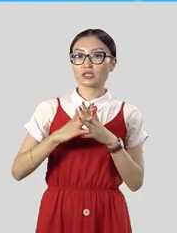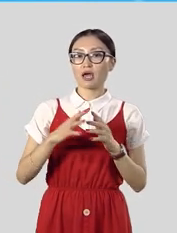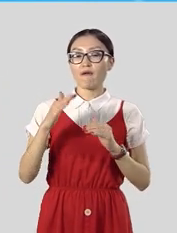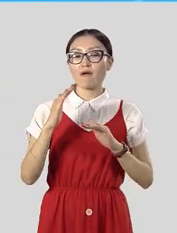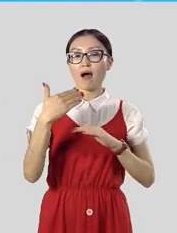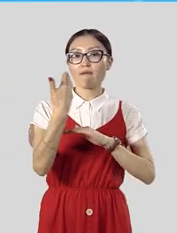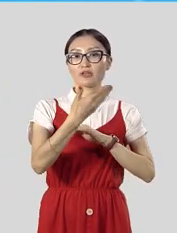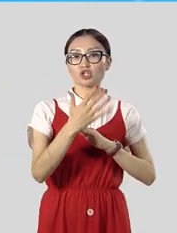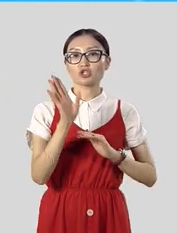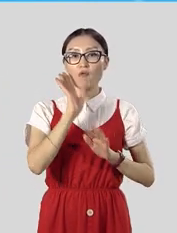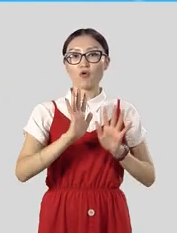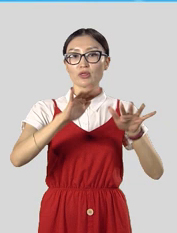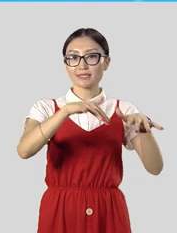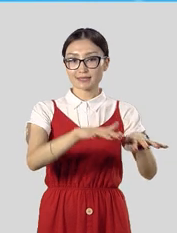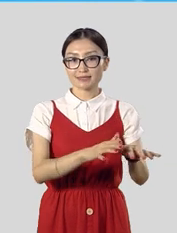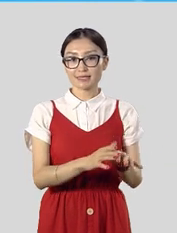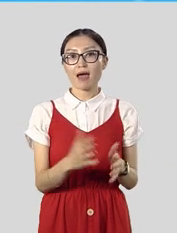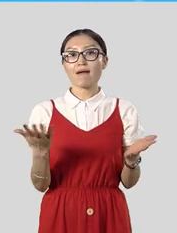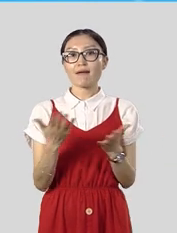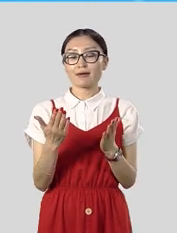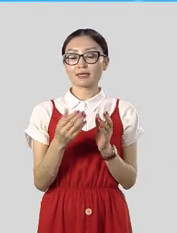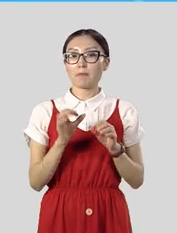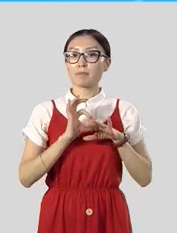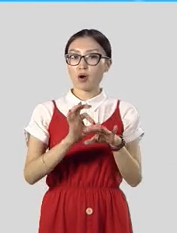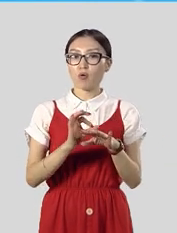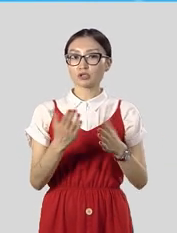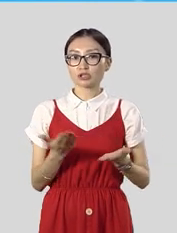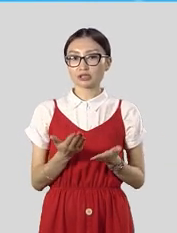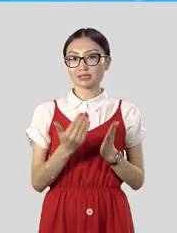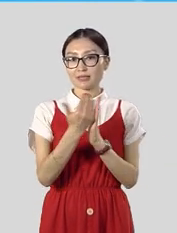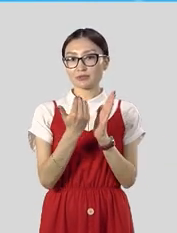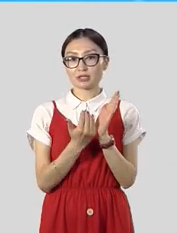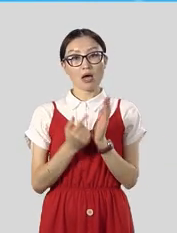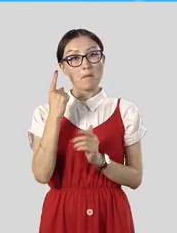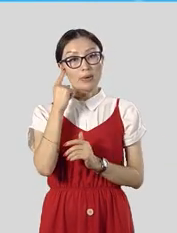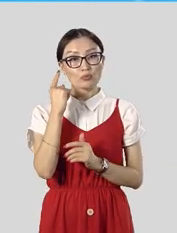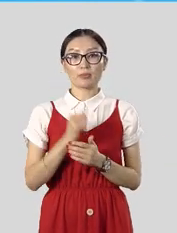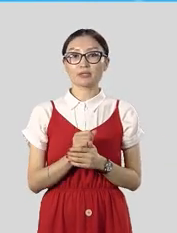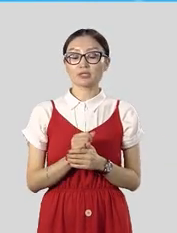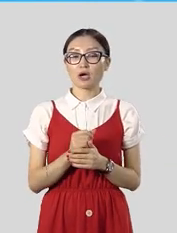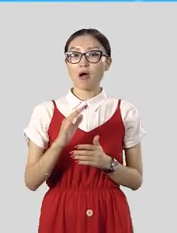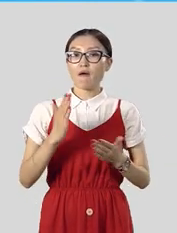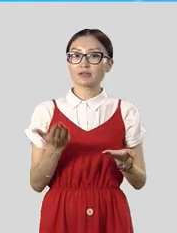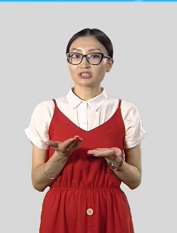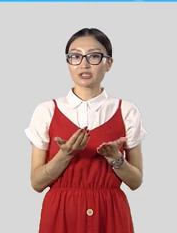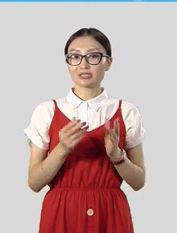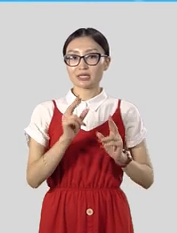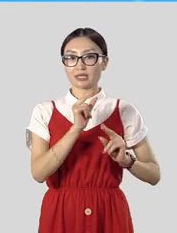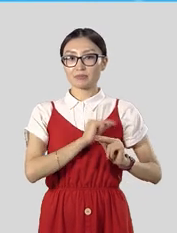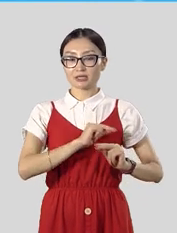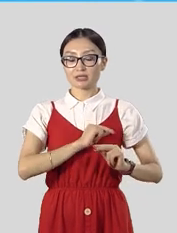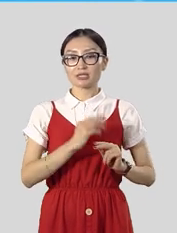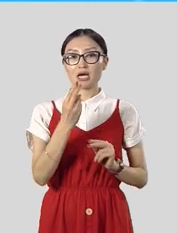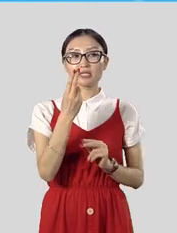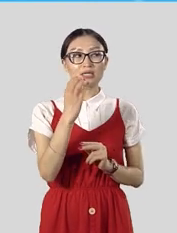среде. Какие стадии развития проходят медузы в жизненном цикле? Подумайте. В жизненном цикле